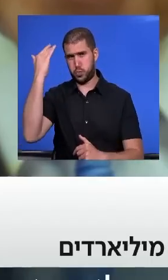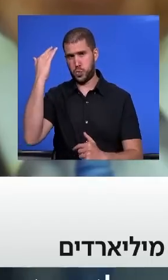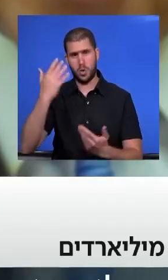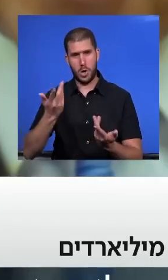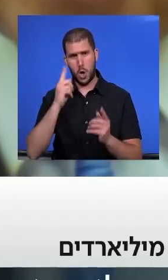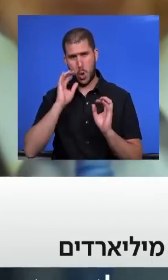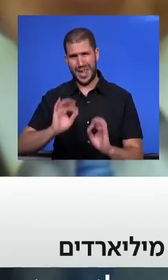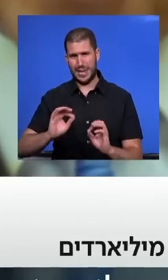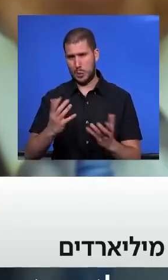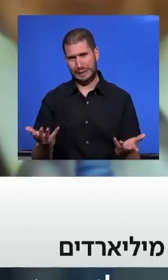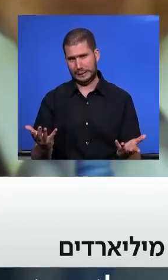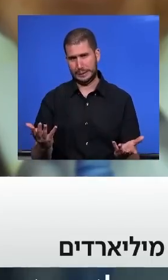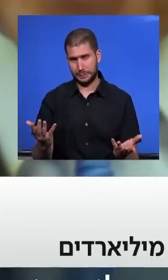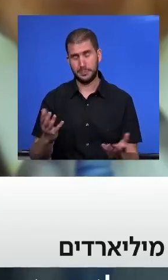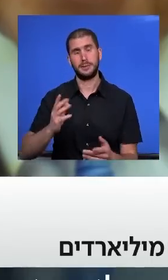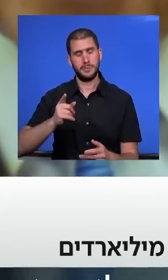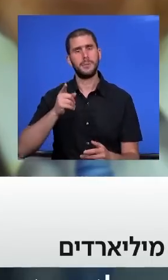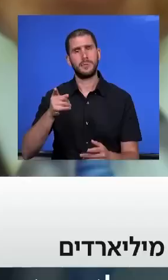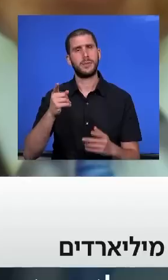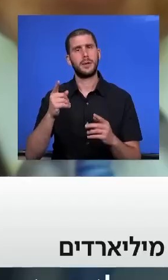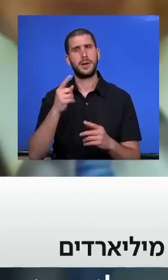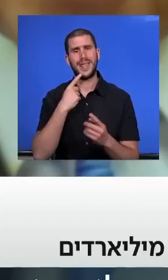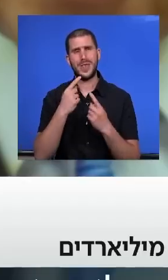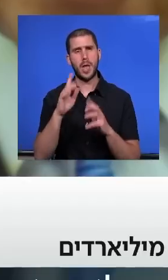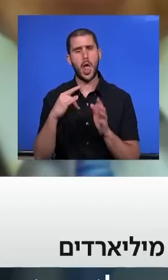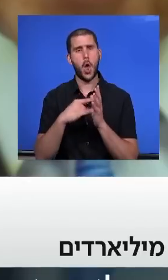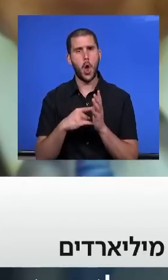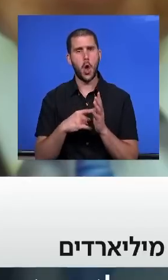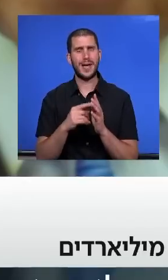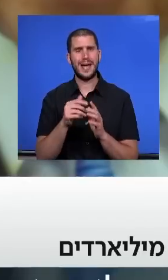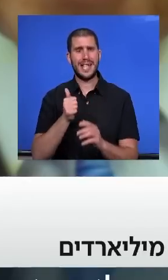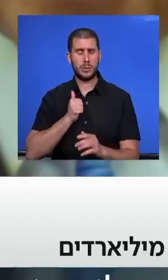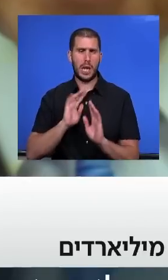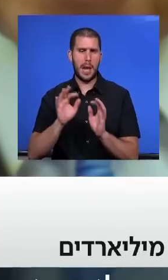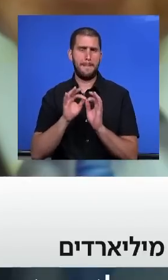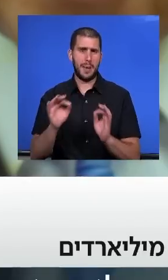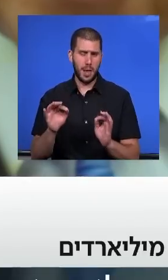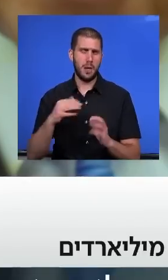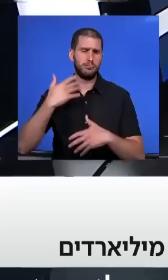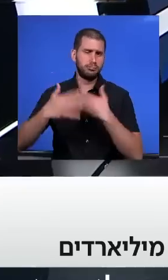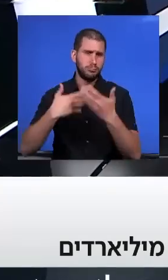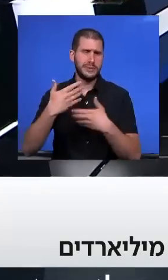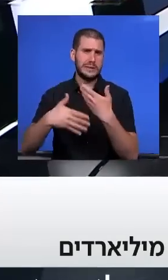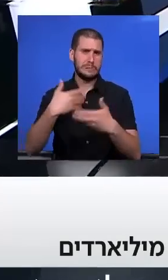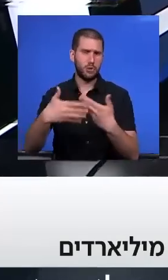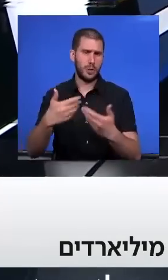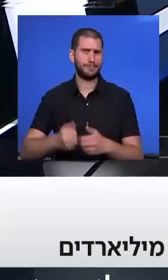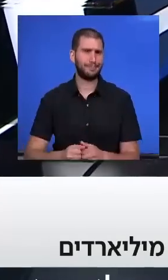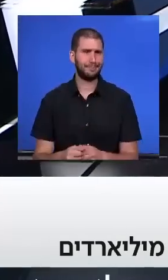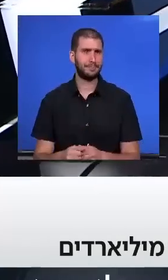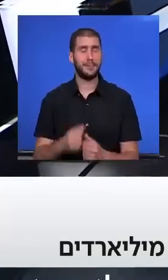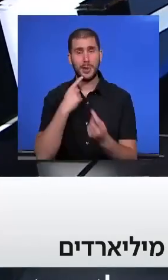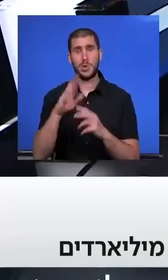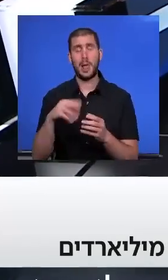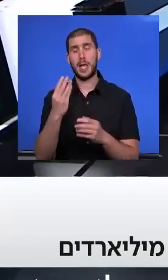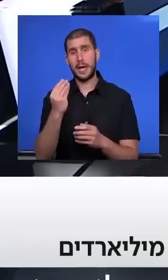לא רלוונטיים. אז כאמור, הדיון הזה על חוק הגיוס רק בראשיתו, כן. צפוי כמובן להימשך גם בהמשך. דיון על כסף, דיון על